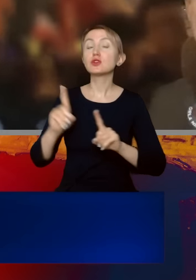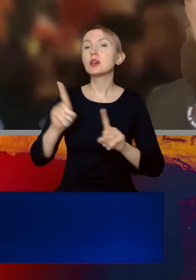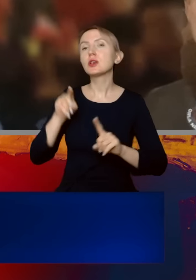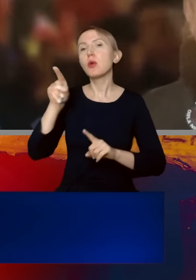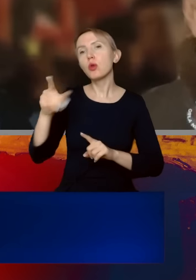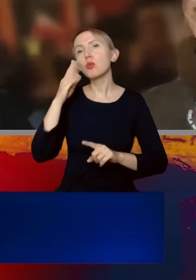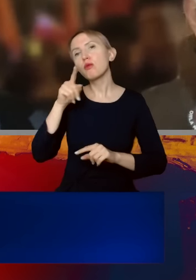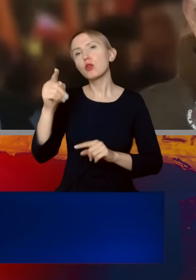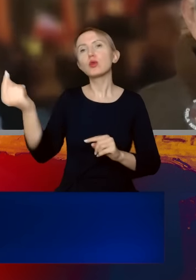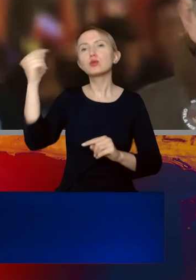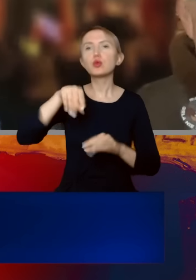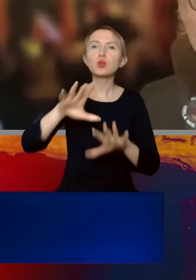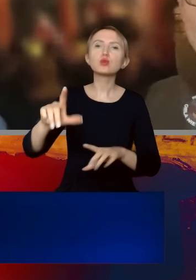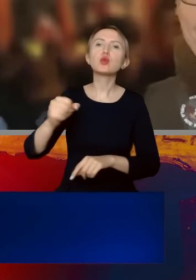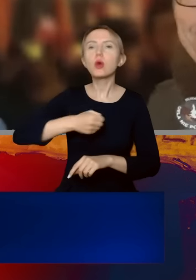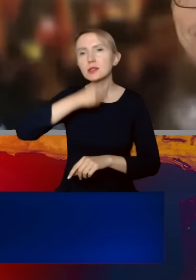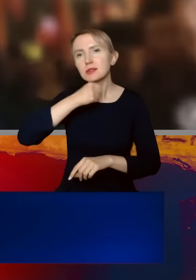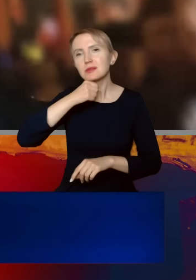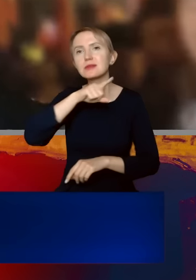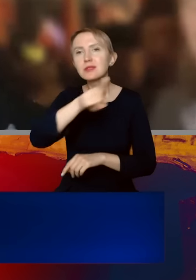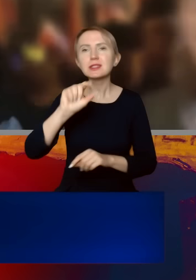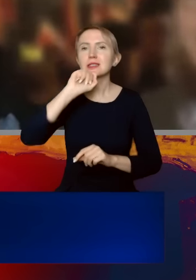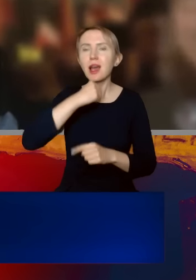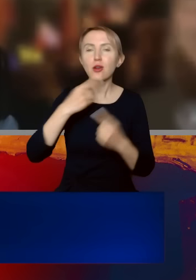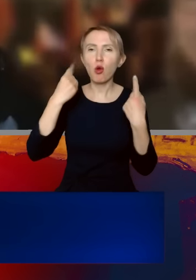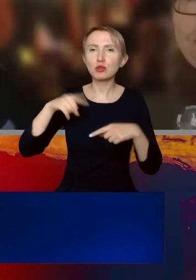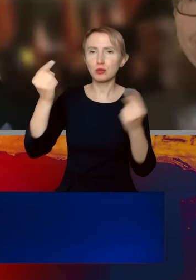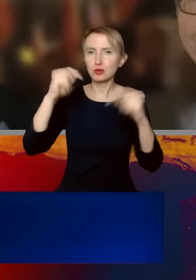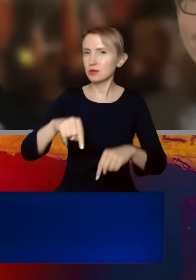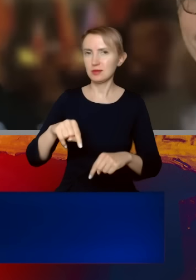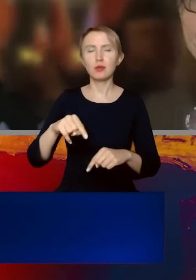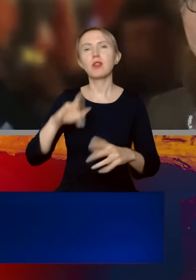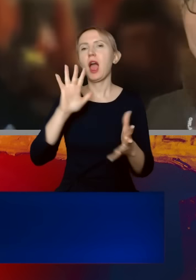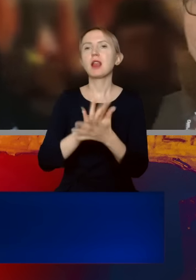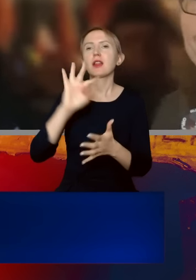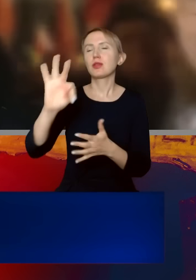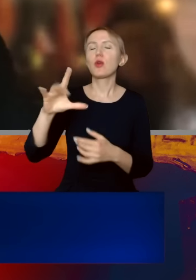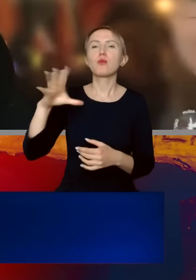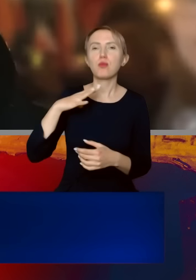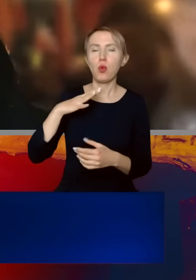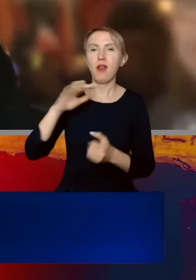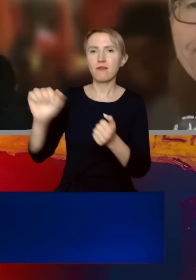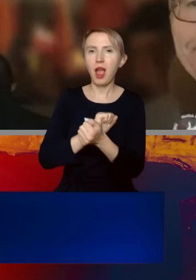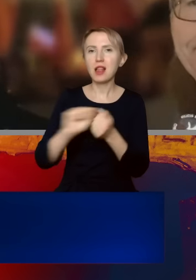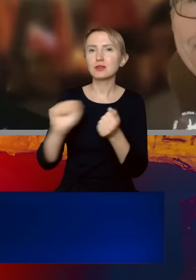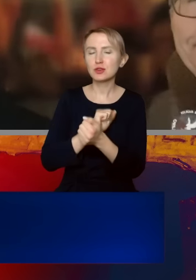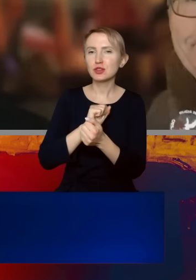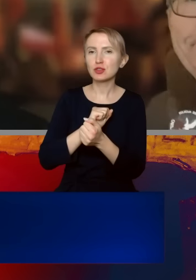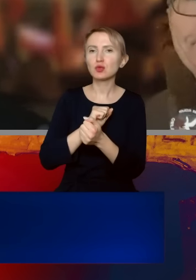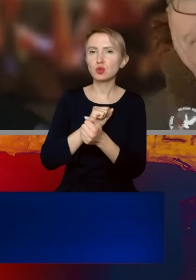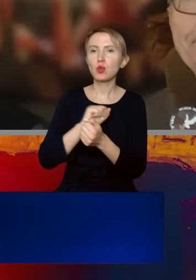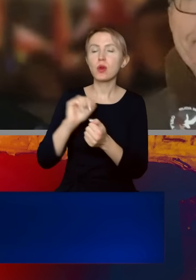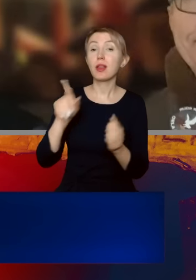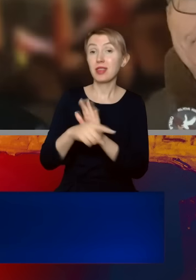tutaj przychodzi dużo dziadków, dużo osób starszych. To takie bardzo specyficzne dziadki, bo to są te dziadki, które wywalczyły tej